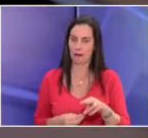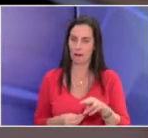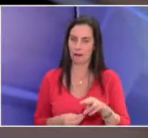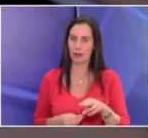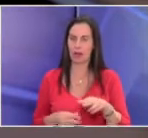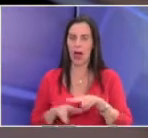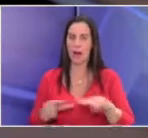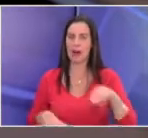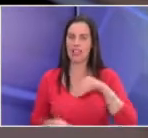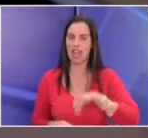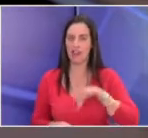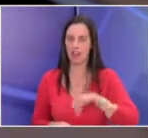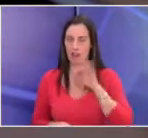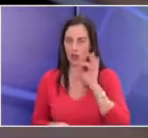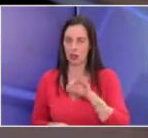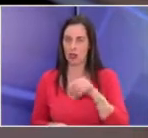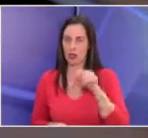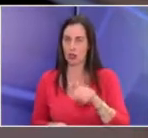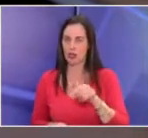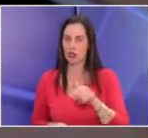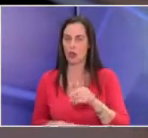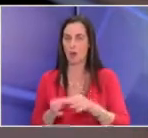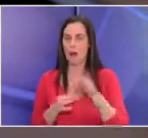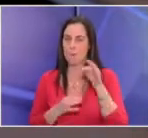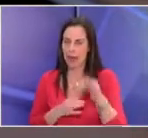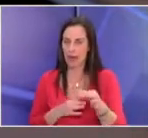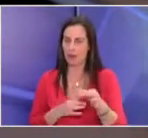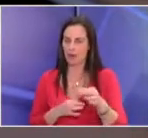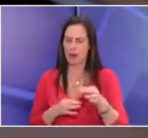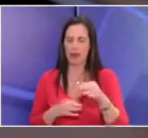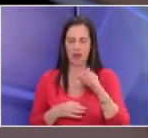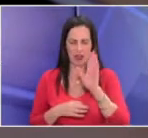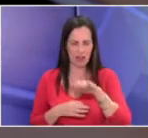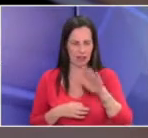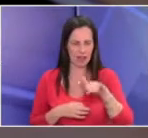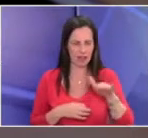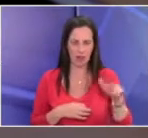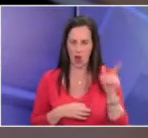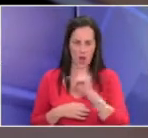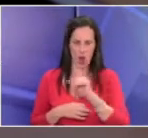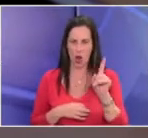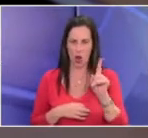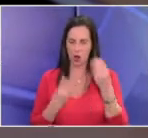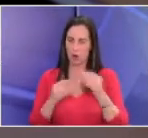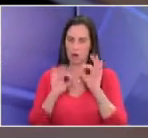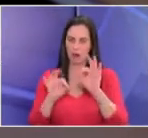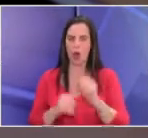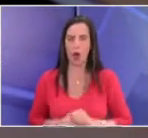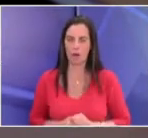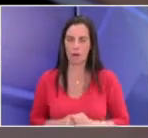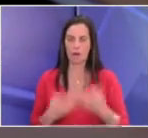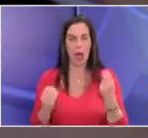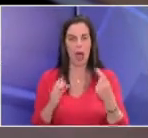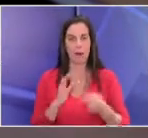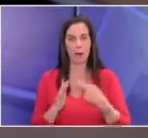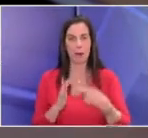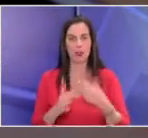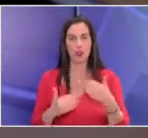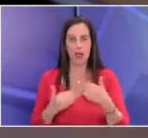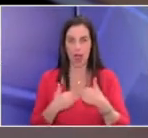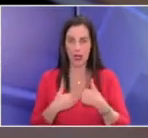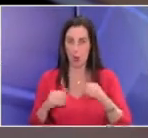לכם פה נושא שצריך לטפל בו. אז הנה עוד נושא שמצטרף לרשימת הביטחון, ביטחון לחברה על ידי זה שאנחנו נשקם